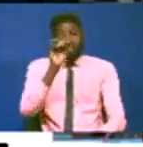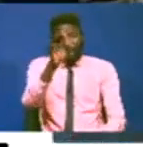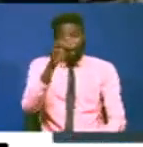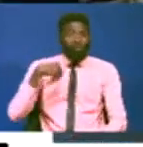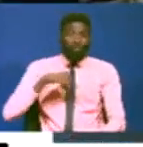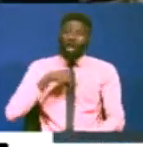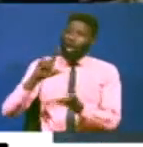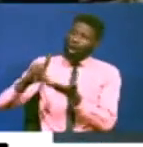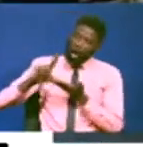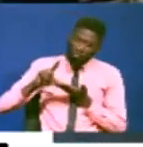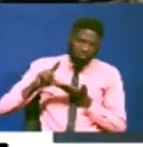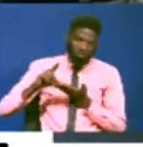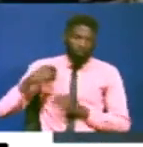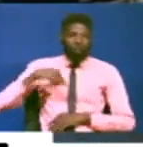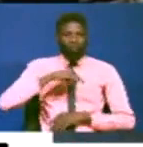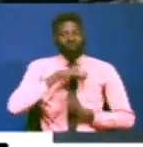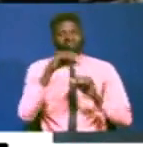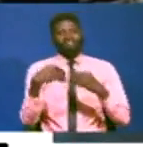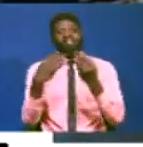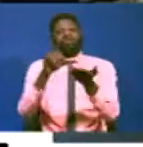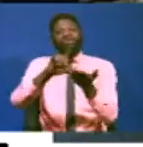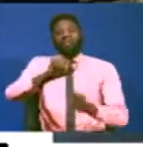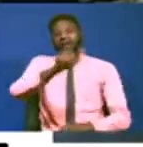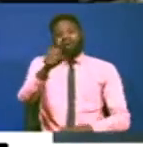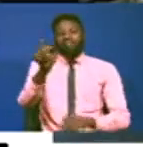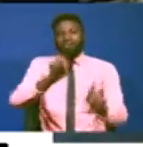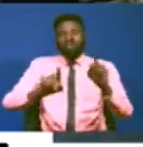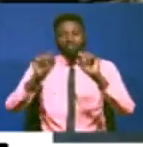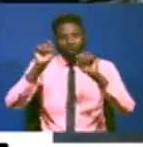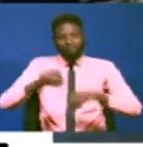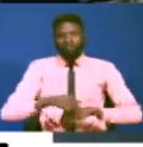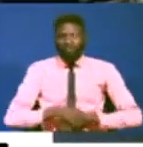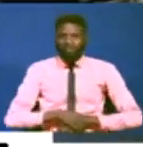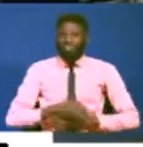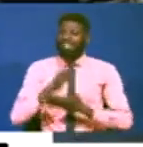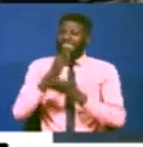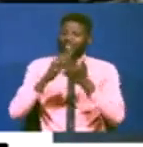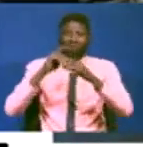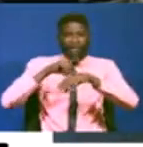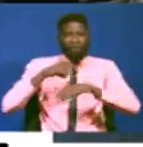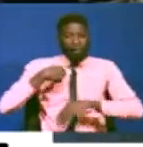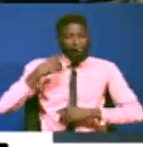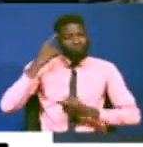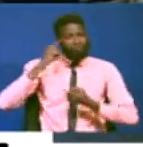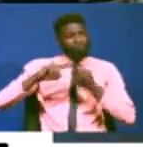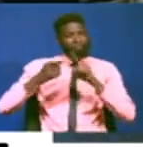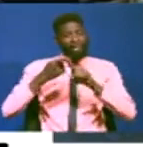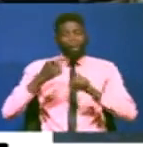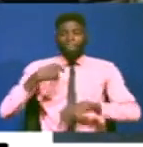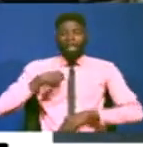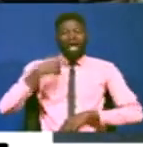watu wengine. Sometimes I analyze. I thought that the path to our